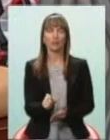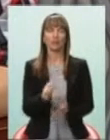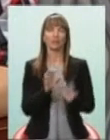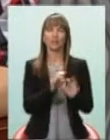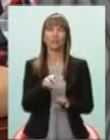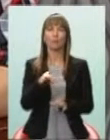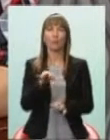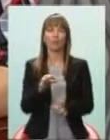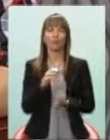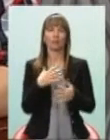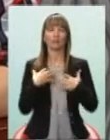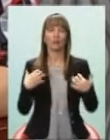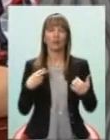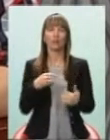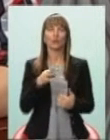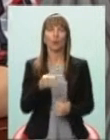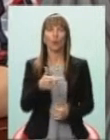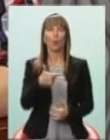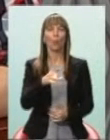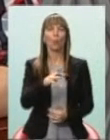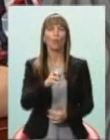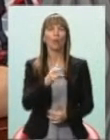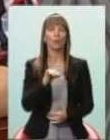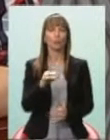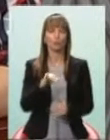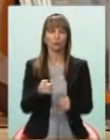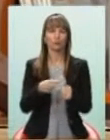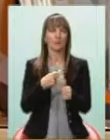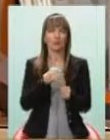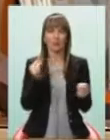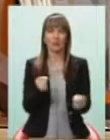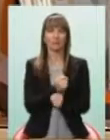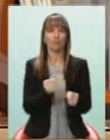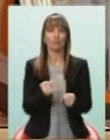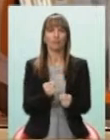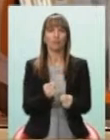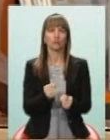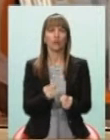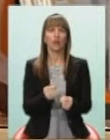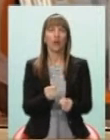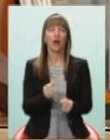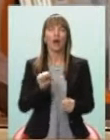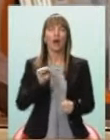тварин, то вже її гуманною назвати не можна ніяк. А як ти вважаєш, а негуманні люди – це які люди?